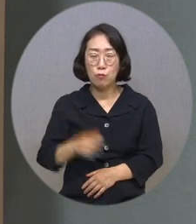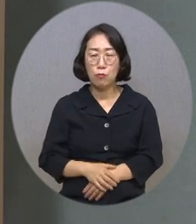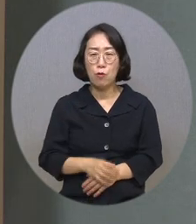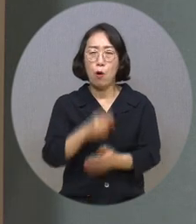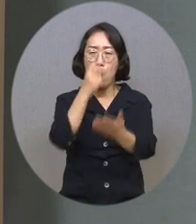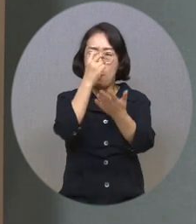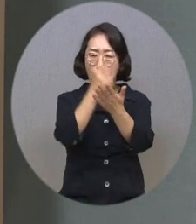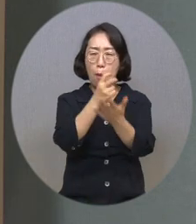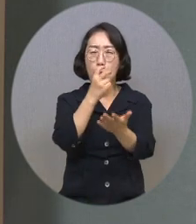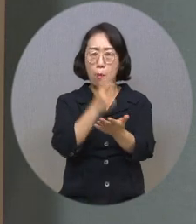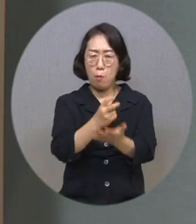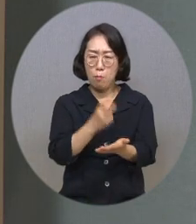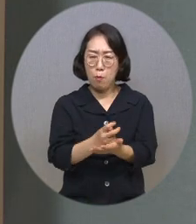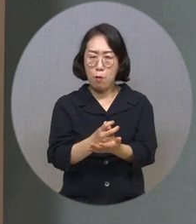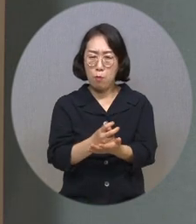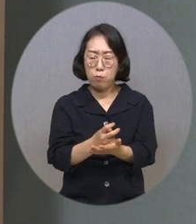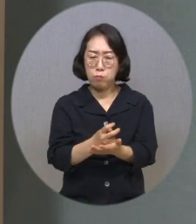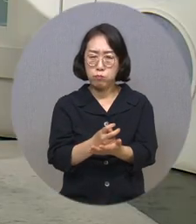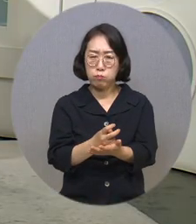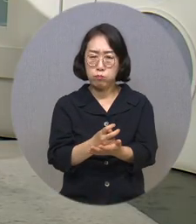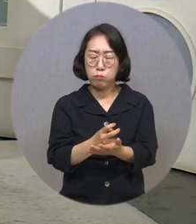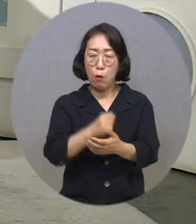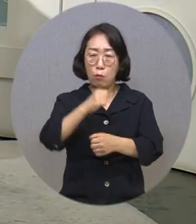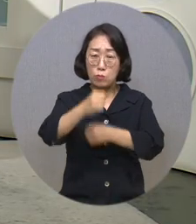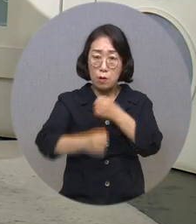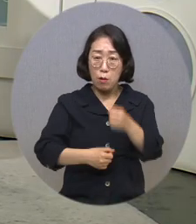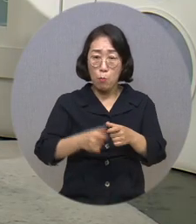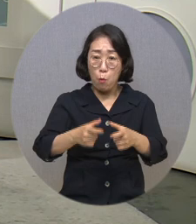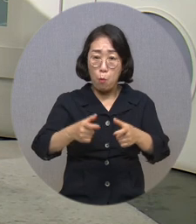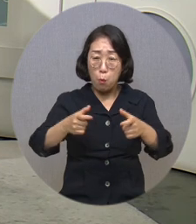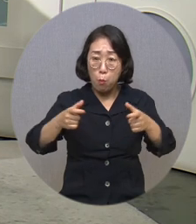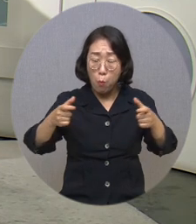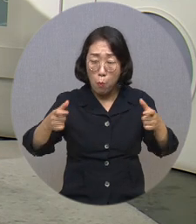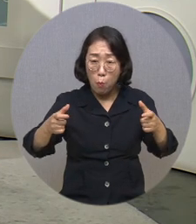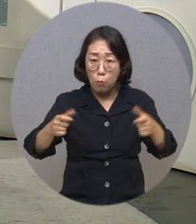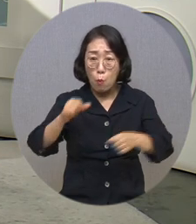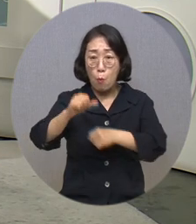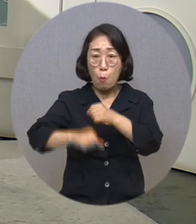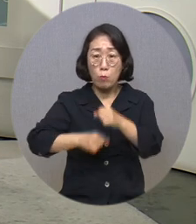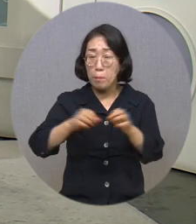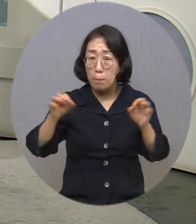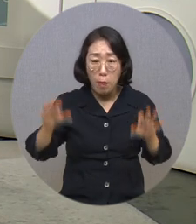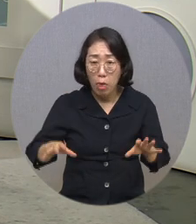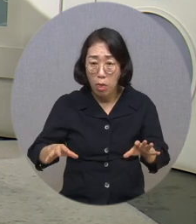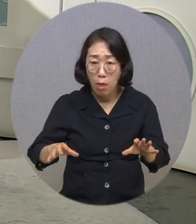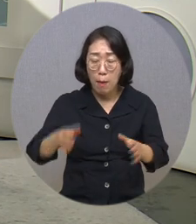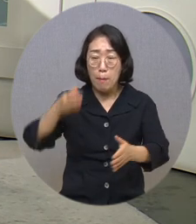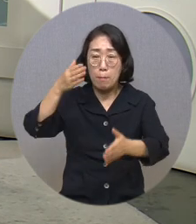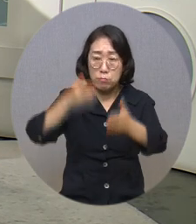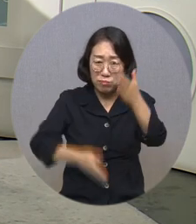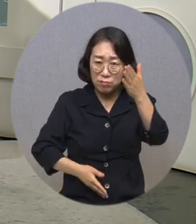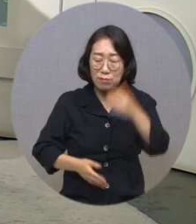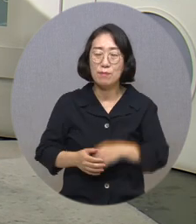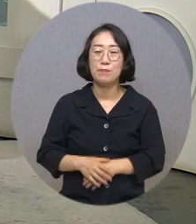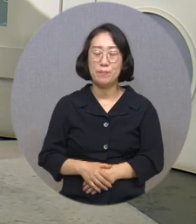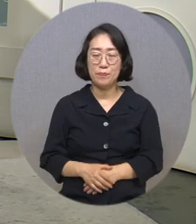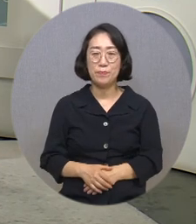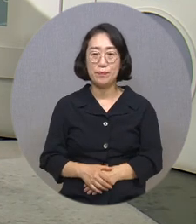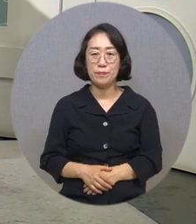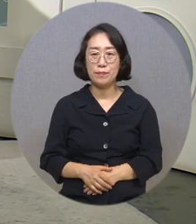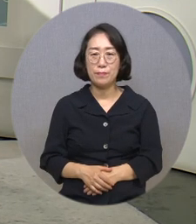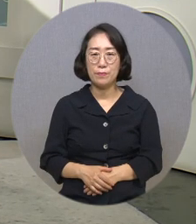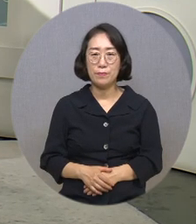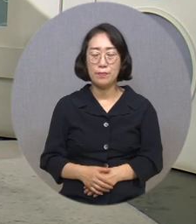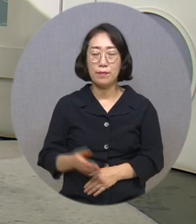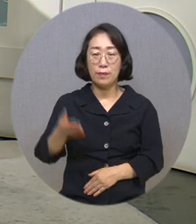많아서 그 규제를 풀다가 보면은 5년의 임기가 끝난다 뭐 이런 얘기를 많이 하는데